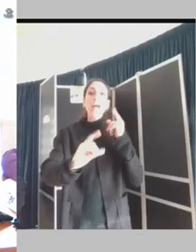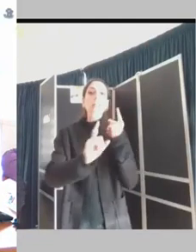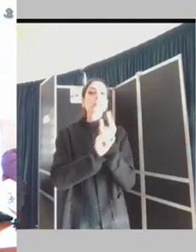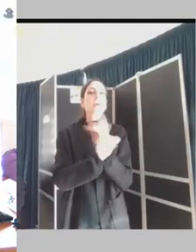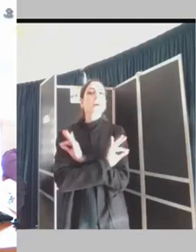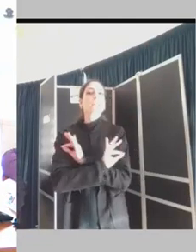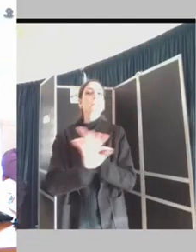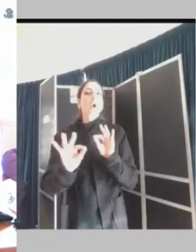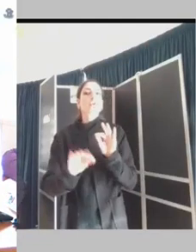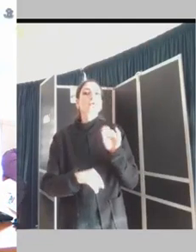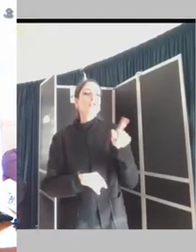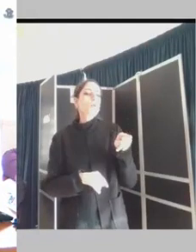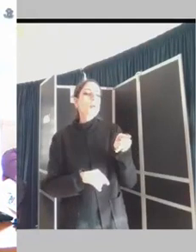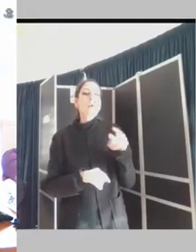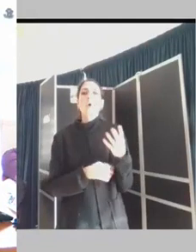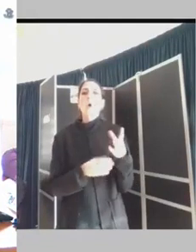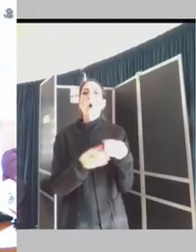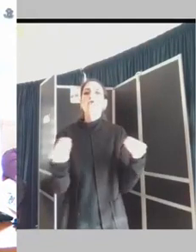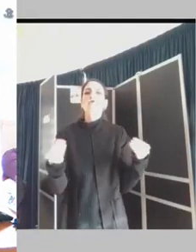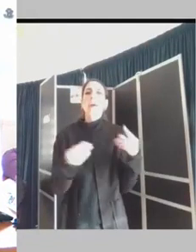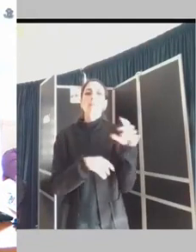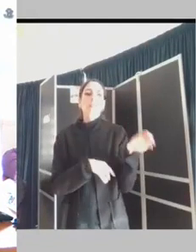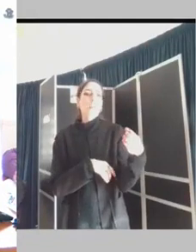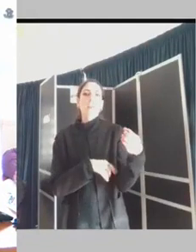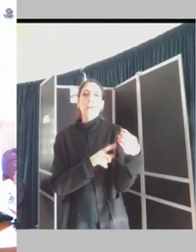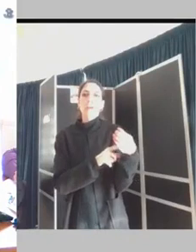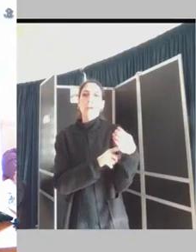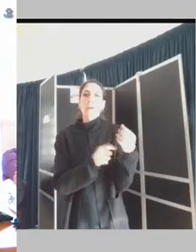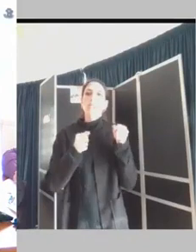questi oggetti per il pronto soccorso, questi defibrillatori.